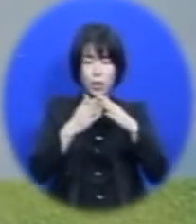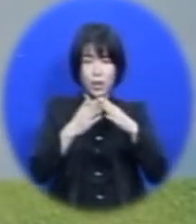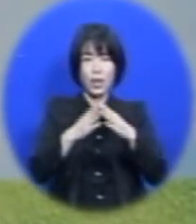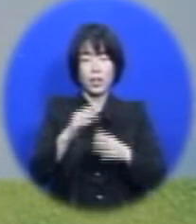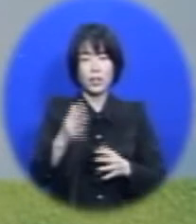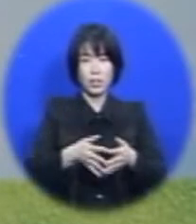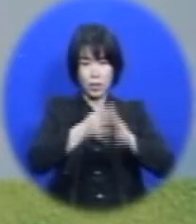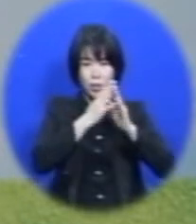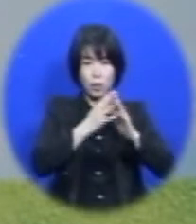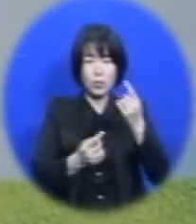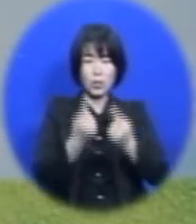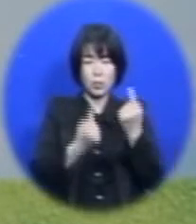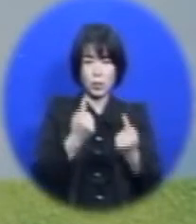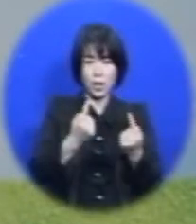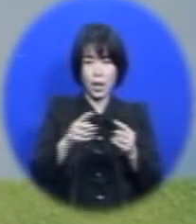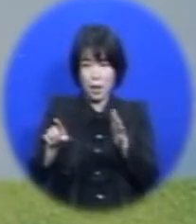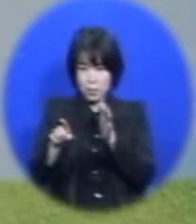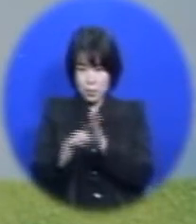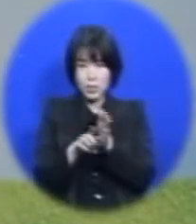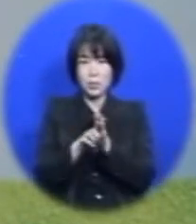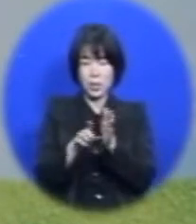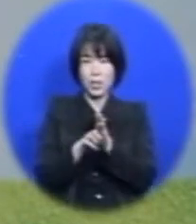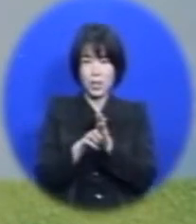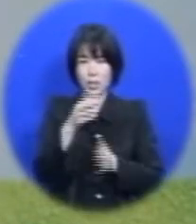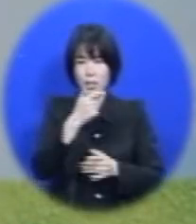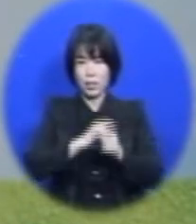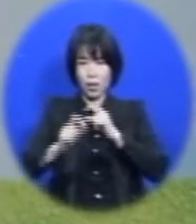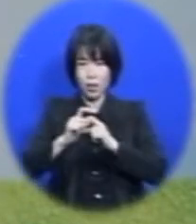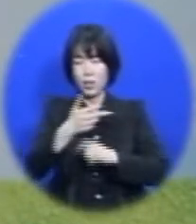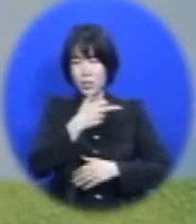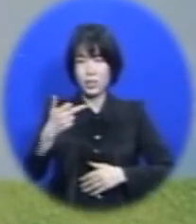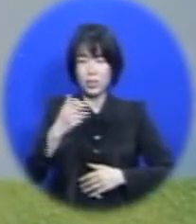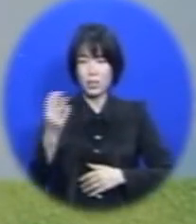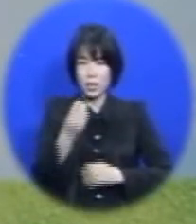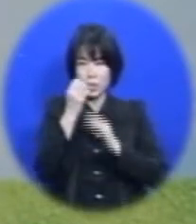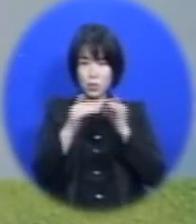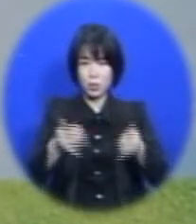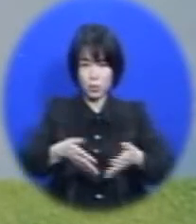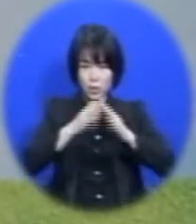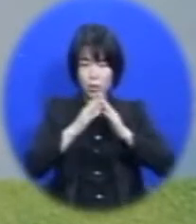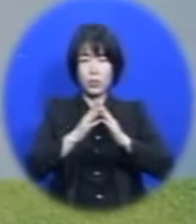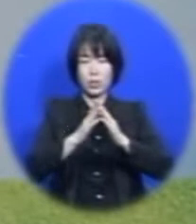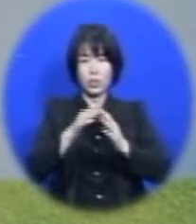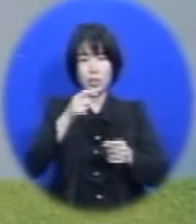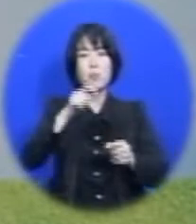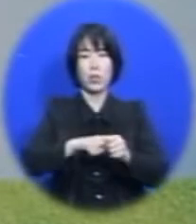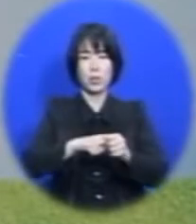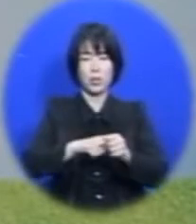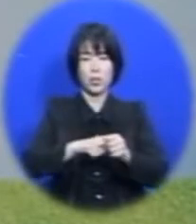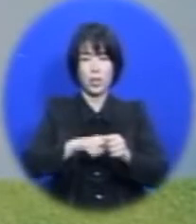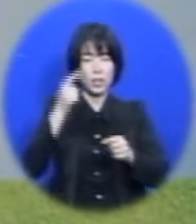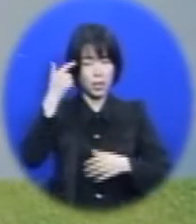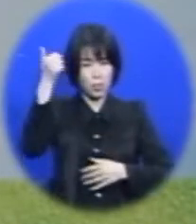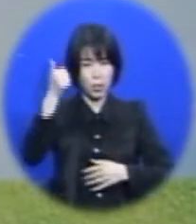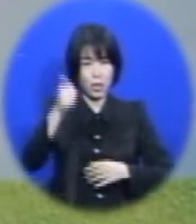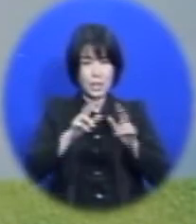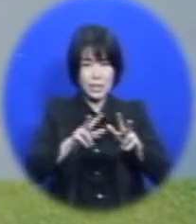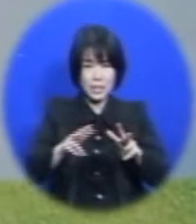믿음이 더 큰 성도를 어떻든지 제가 세워야 되겠다. 그것이 제 목회였고 지금까지 목회를 해오는 거예요.